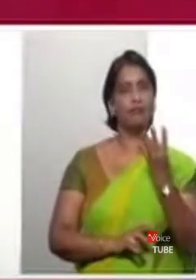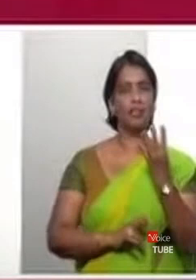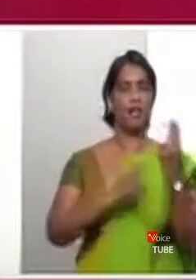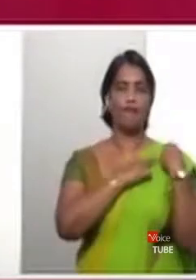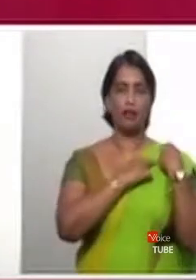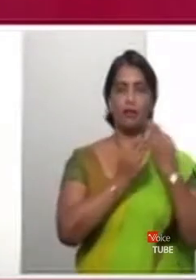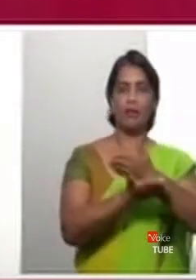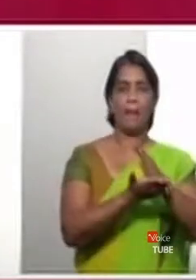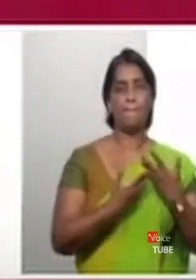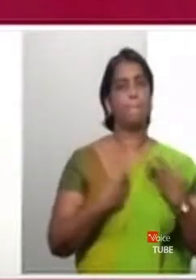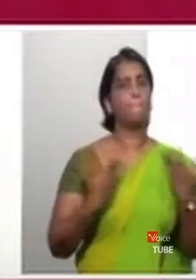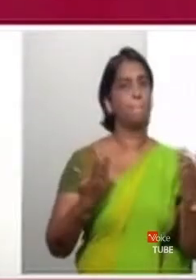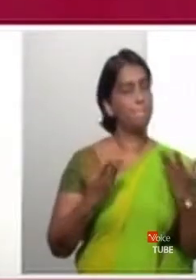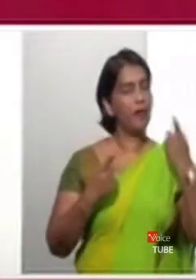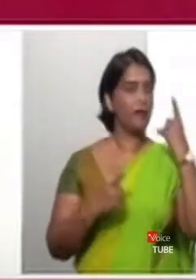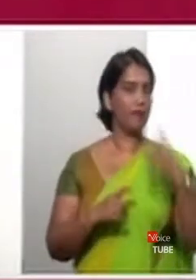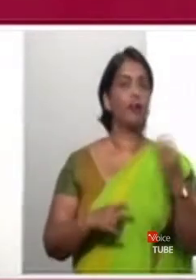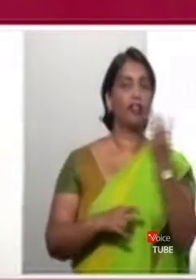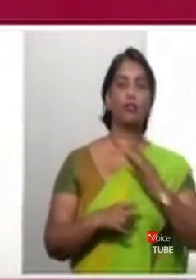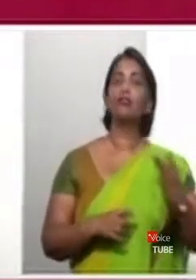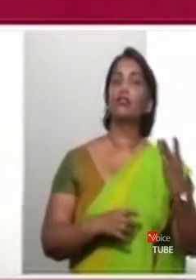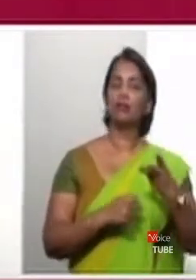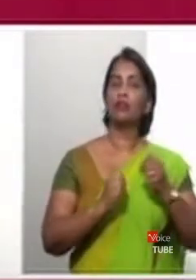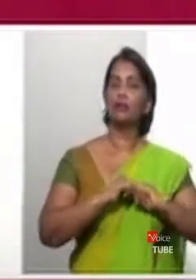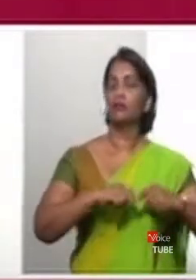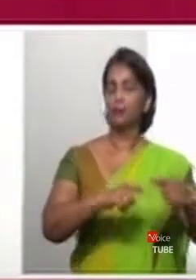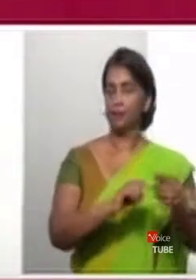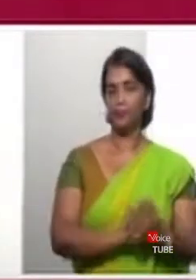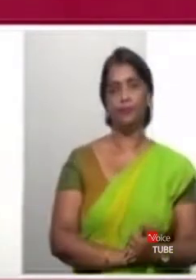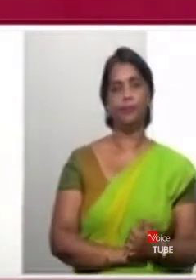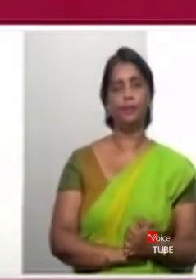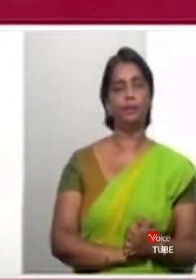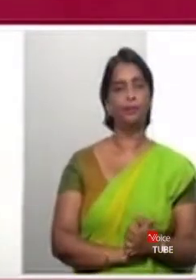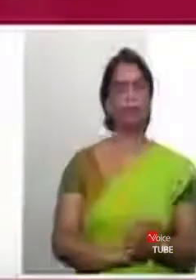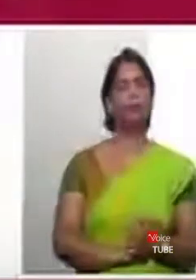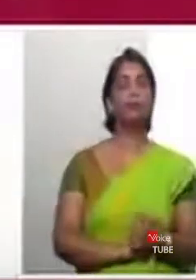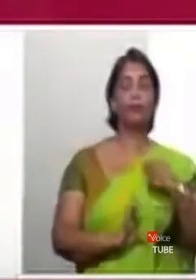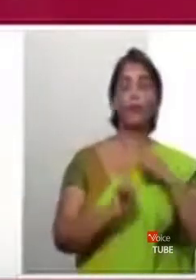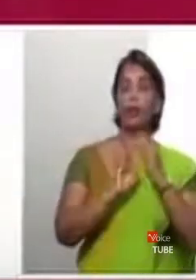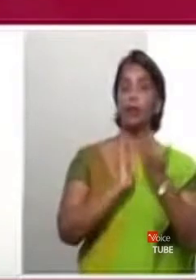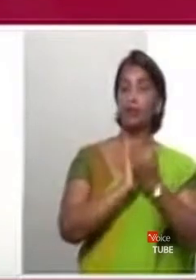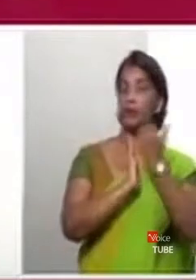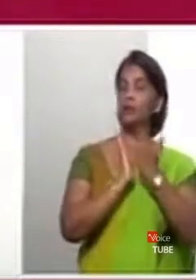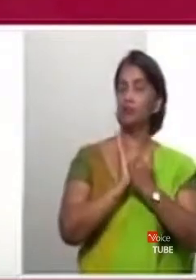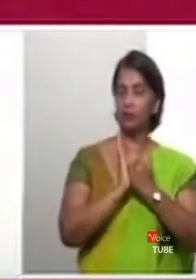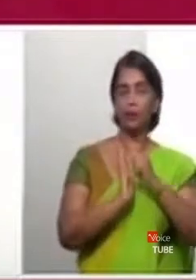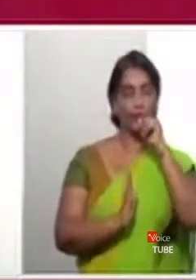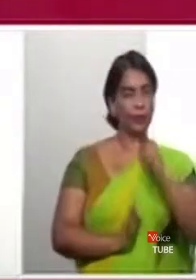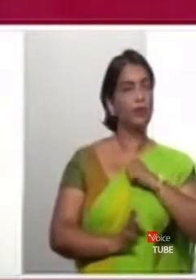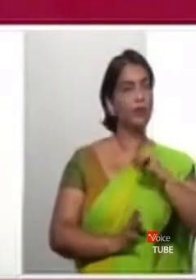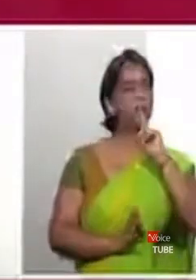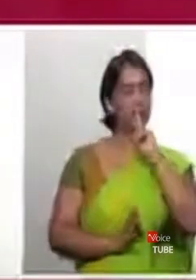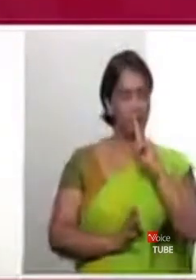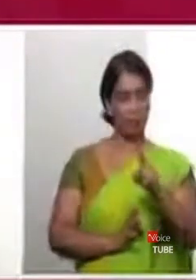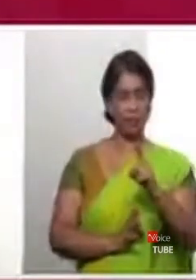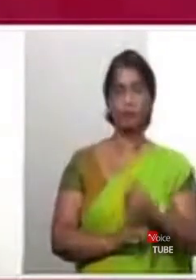මේ වකින් බෙදා ගන්න බැරි වුණා. ඒ නිසා අපි 3 දෙනෙක් විසින් මේ කටයුත්ත කරගෙන යනවා. අපේ ප්‍රතිපත්ති ප්‍රකාශනයේ ඉතා පැහැදිලිව